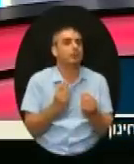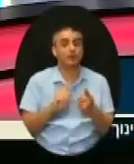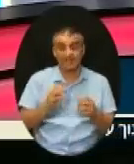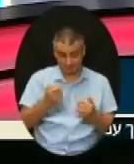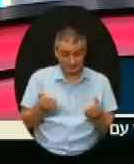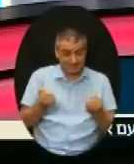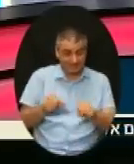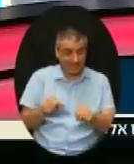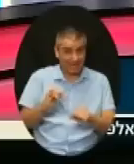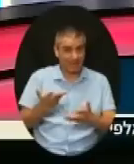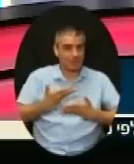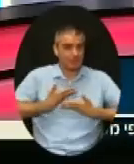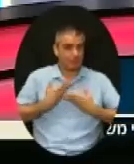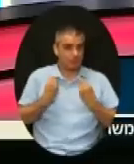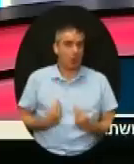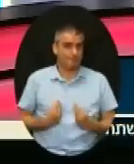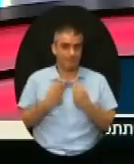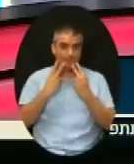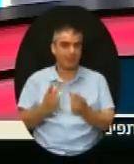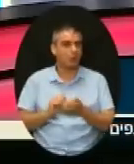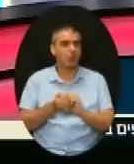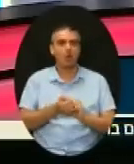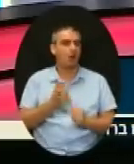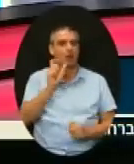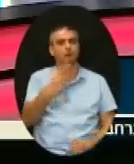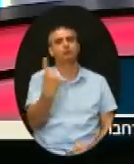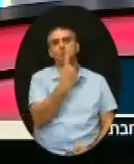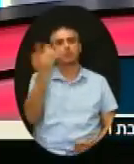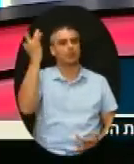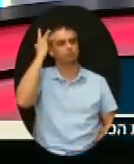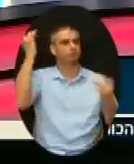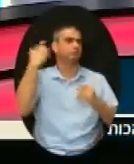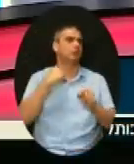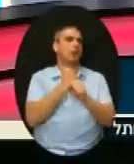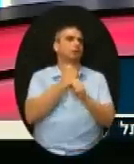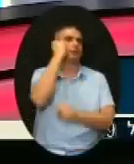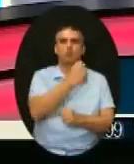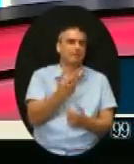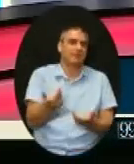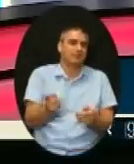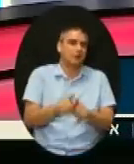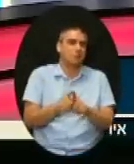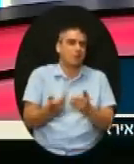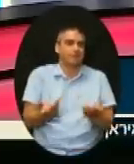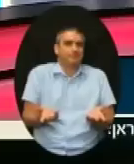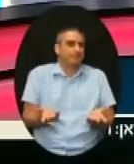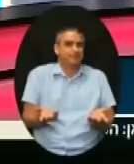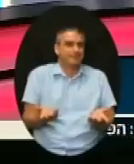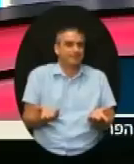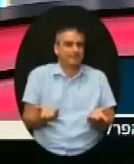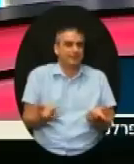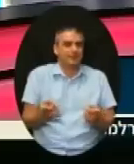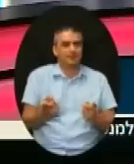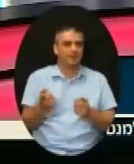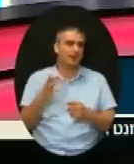סגר הוא באמת ייתן מענה? או שמדובר באנשים בודדים ואיזשהו ניסיון לעשות איזה ככה